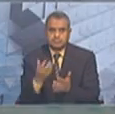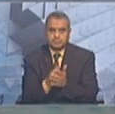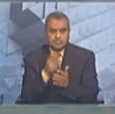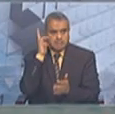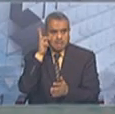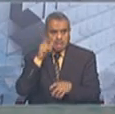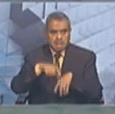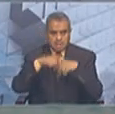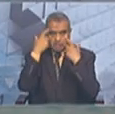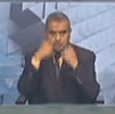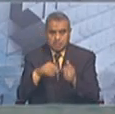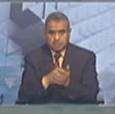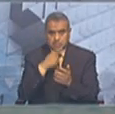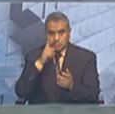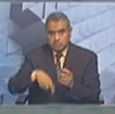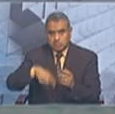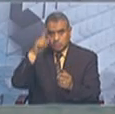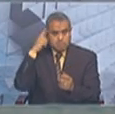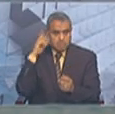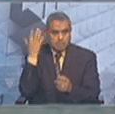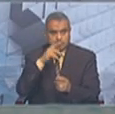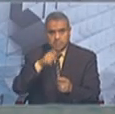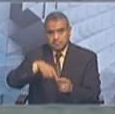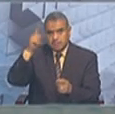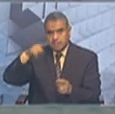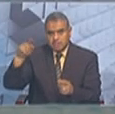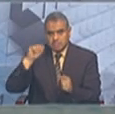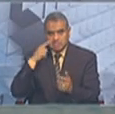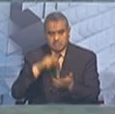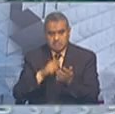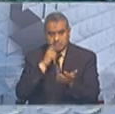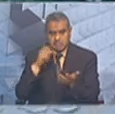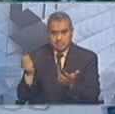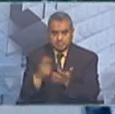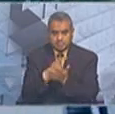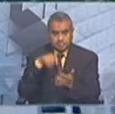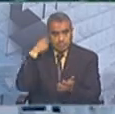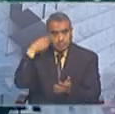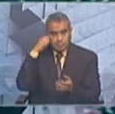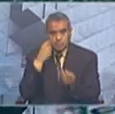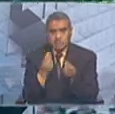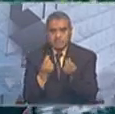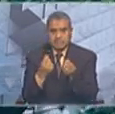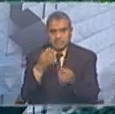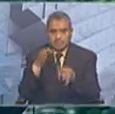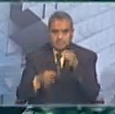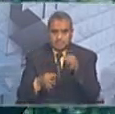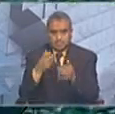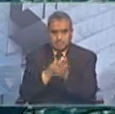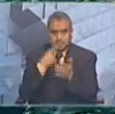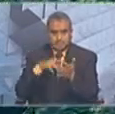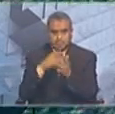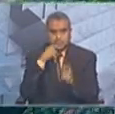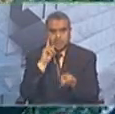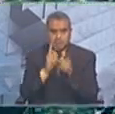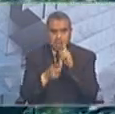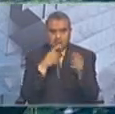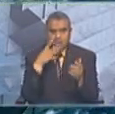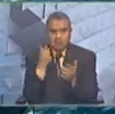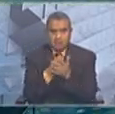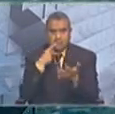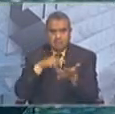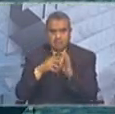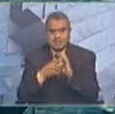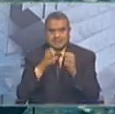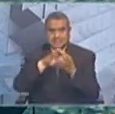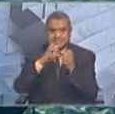الاقتصادية في بانوراما منتصف اليوم وأبرز ما فيها. وزير المالية يواجه باتخاذ حزمة إجراءات لضمان منع